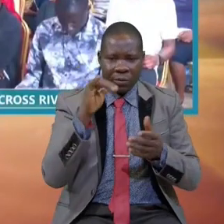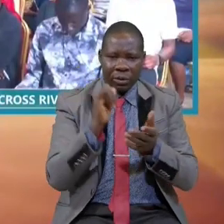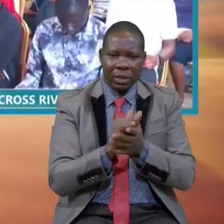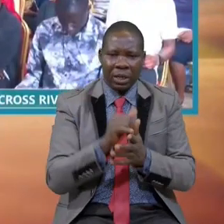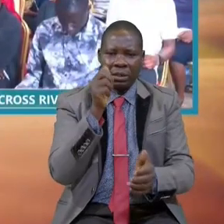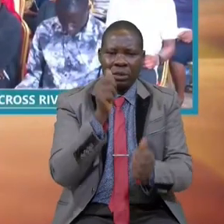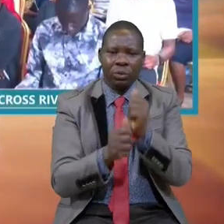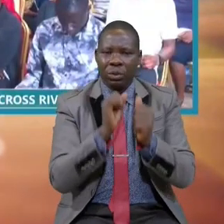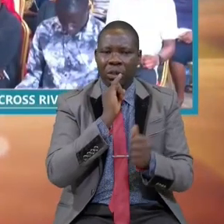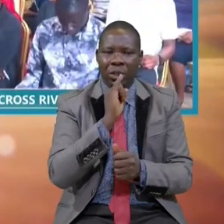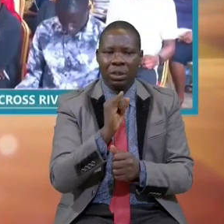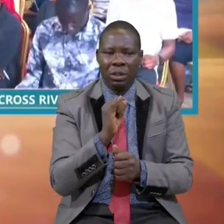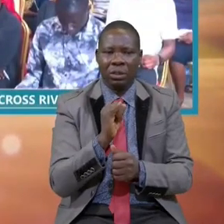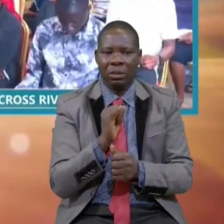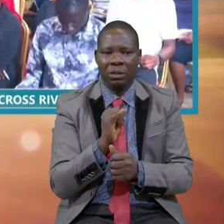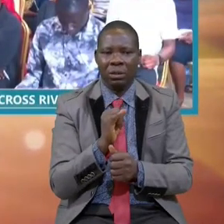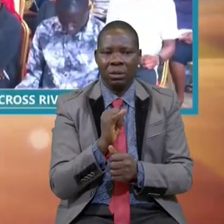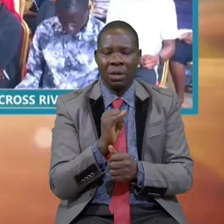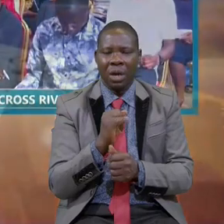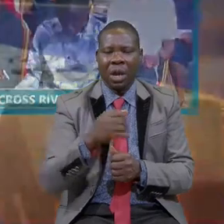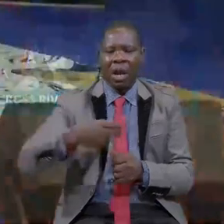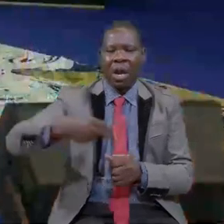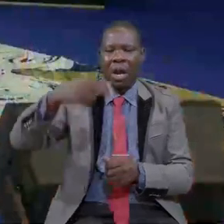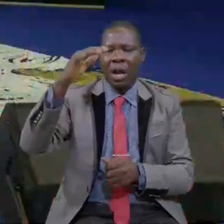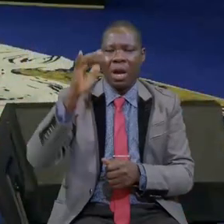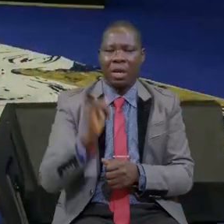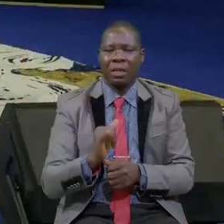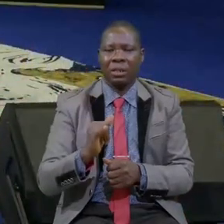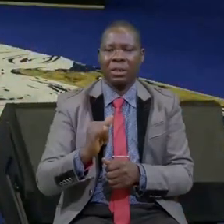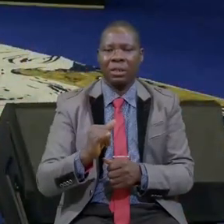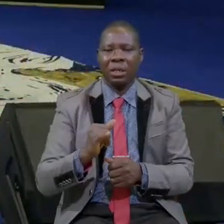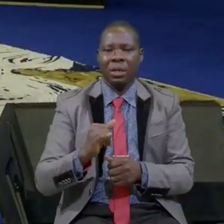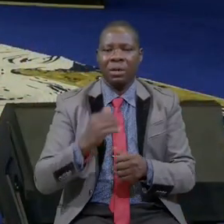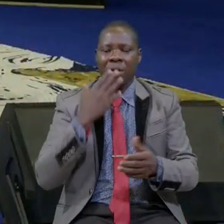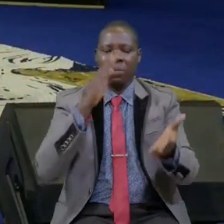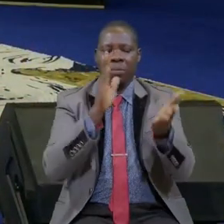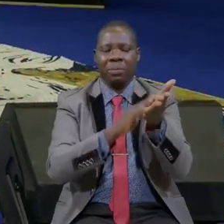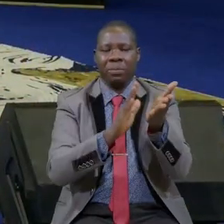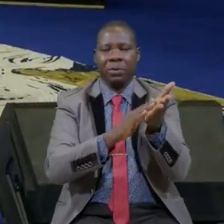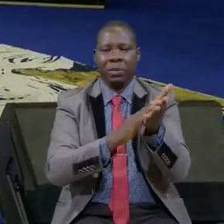Car ce qui est élevé parmi les hommes